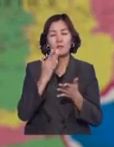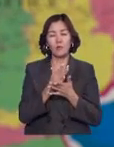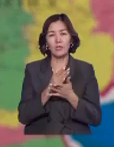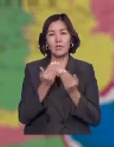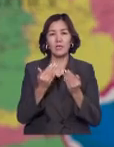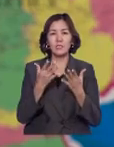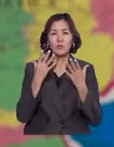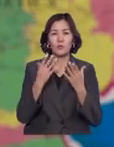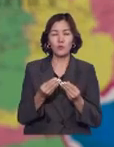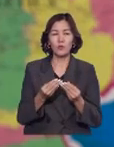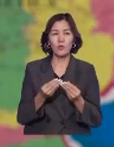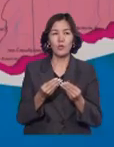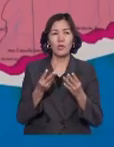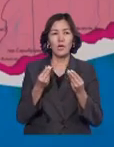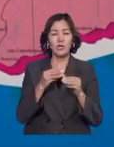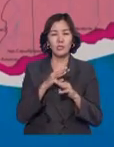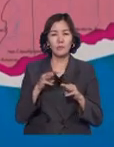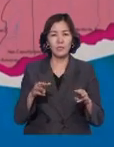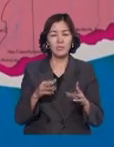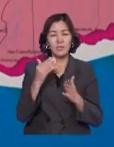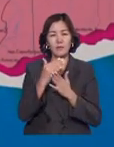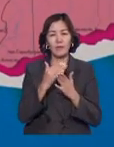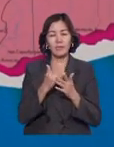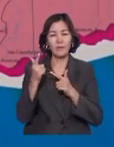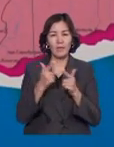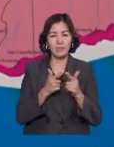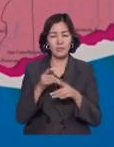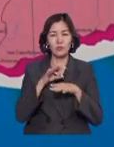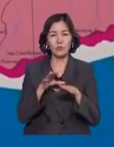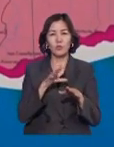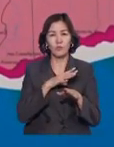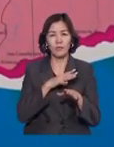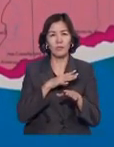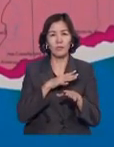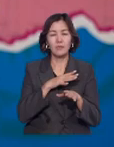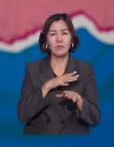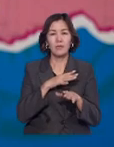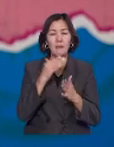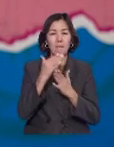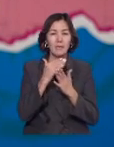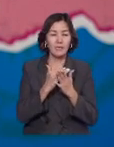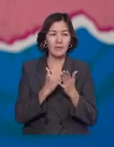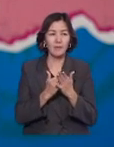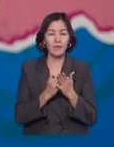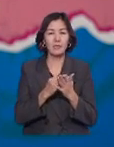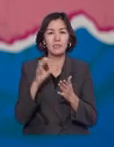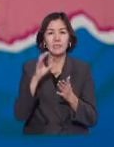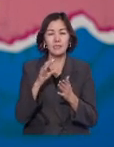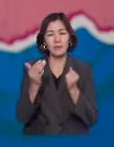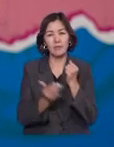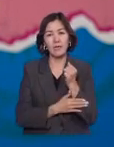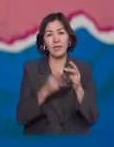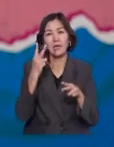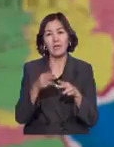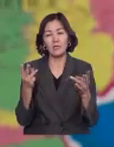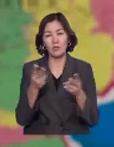қазір қаржы министрлігі менен қазір бағдарлама әзірленіп жүргізіліп жатыр. Ол бағдарлама осы 42 айының аяғына дейін